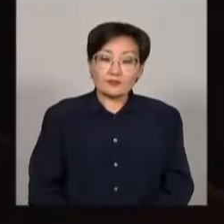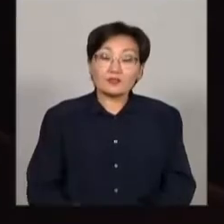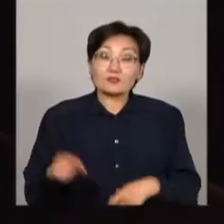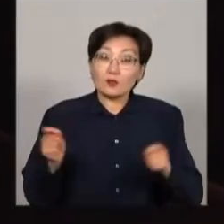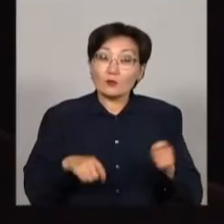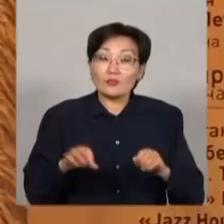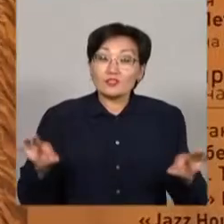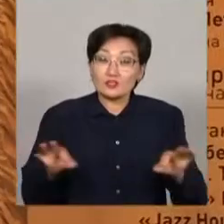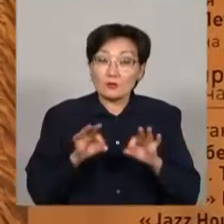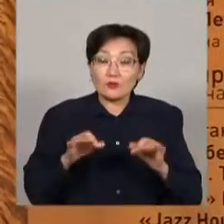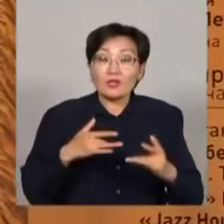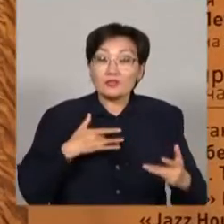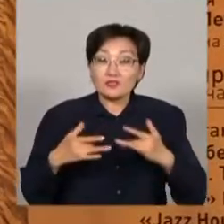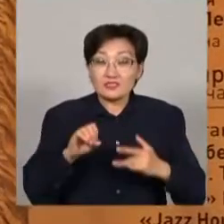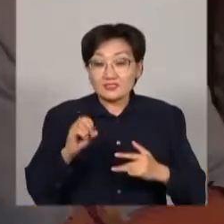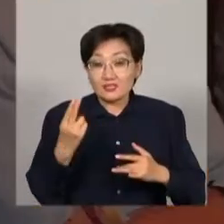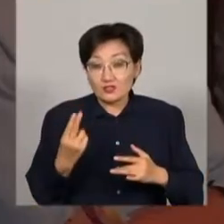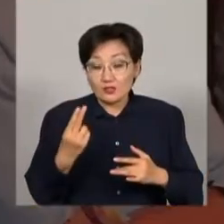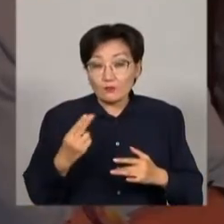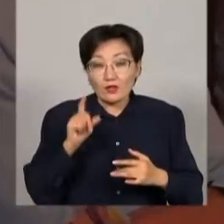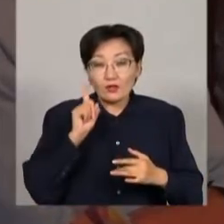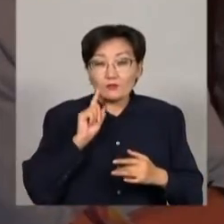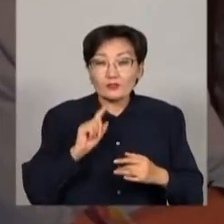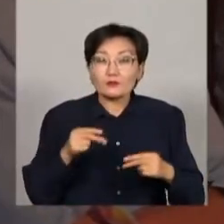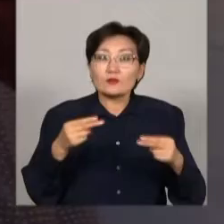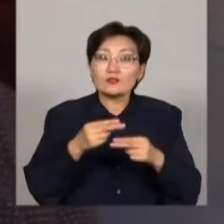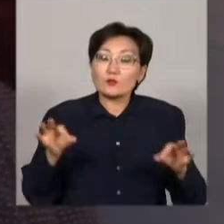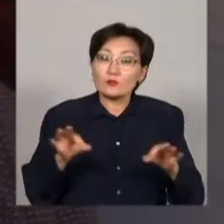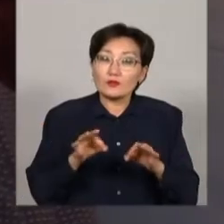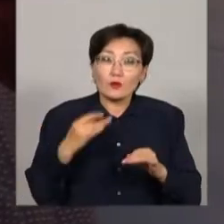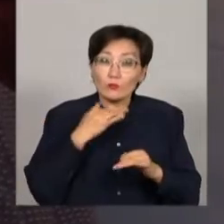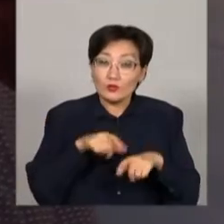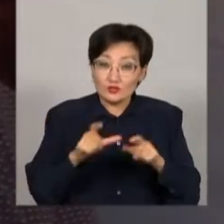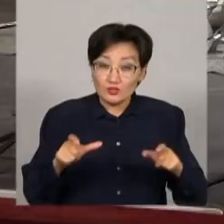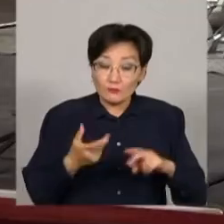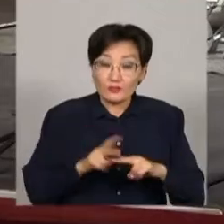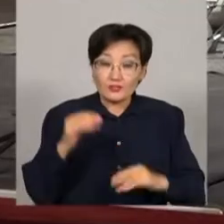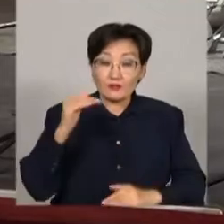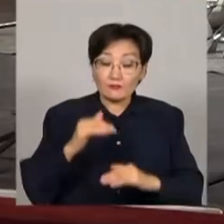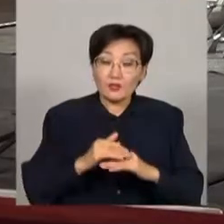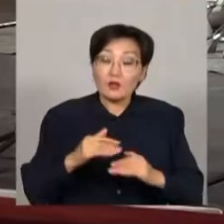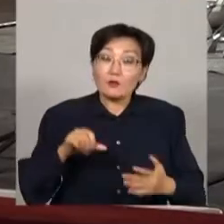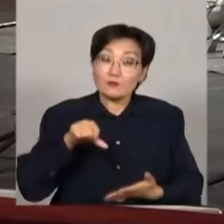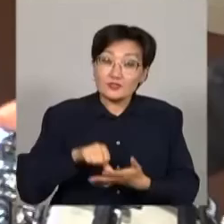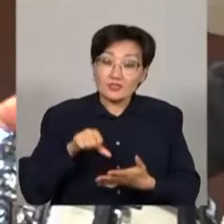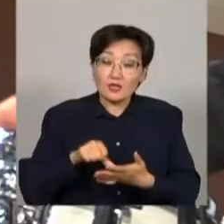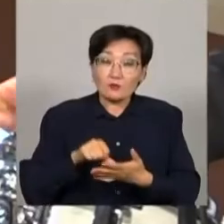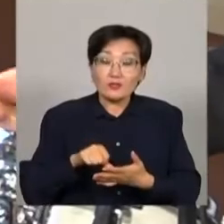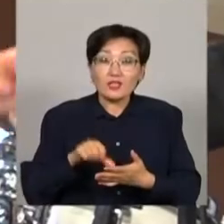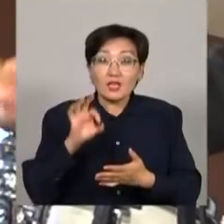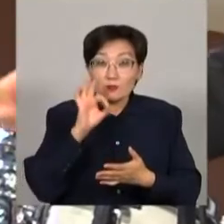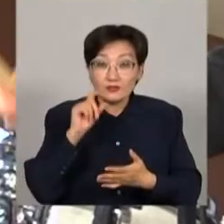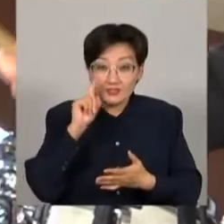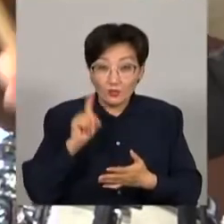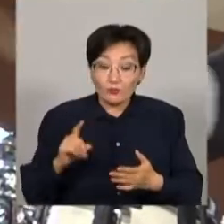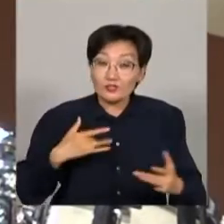Фестиваль джаза проходил в театре имени Натальи Сац. Насладиться этим жанром музыки пришли немало алматинцев. В этот вечер на сцене выступили известные джазмены из Израиля.